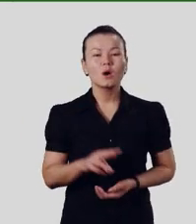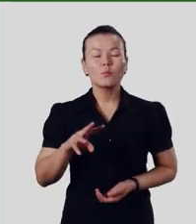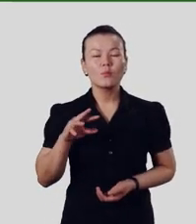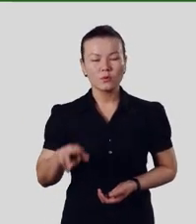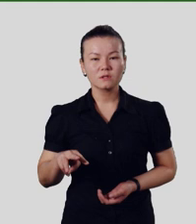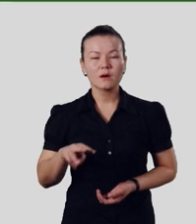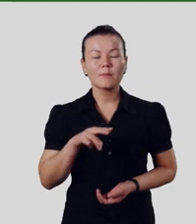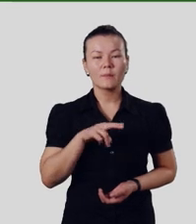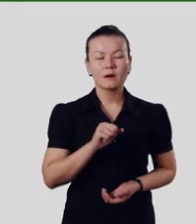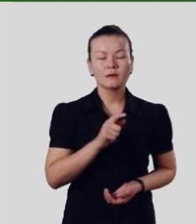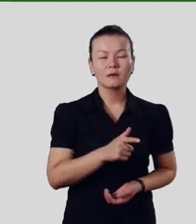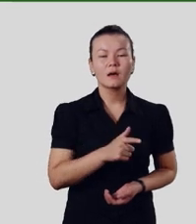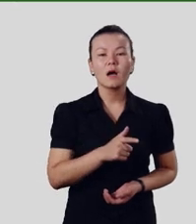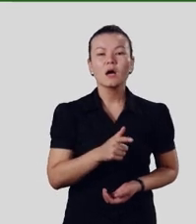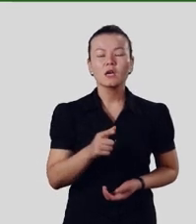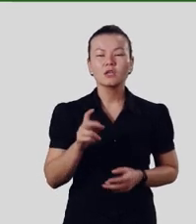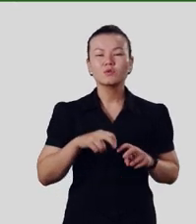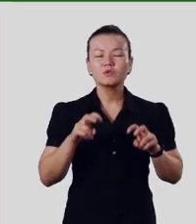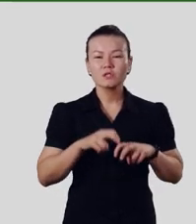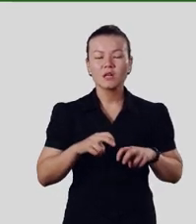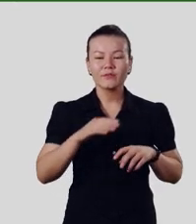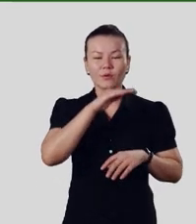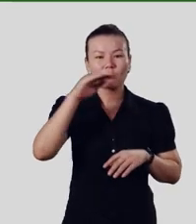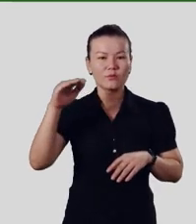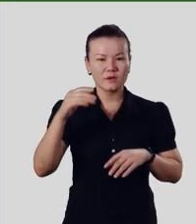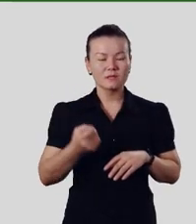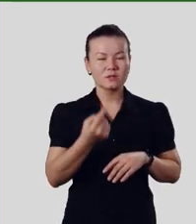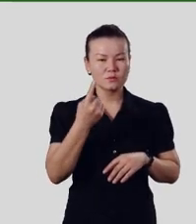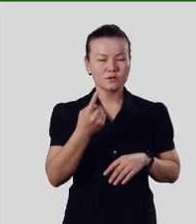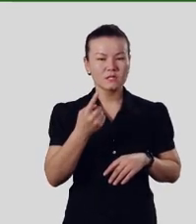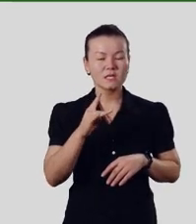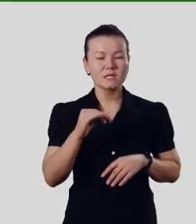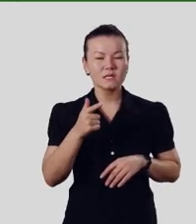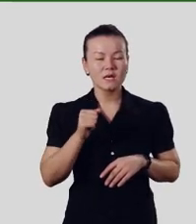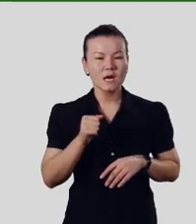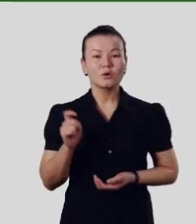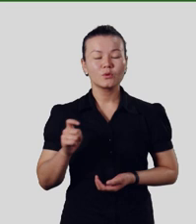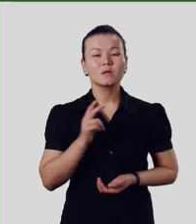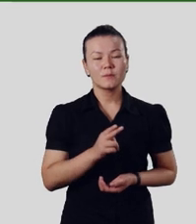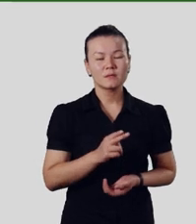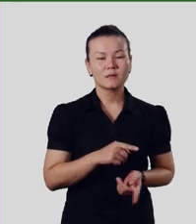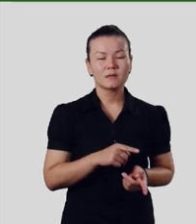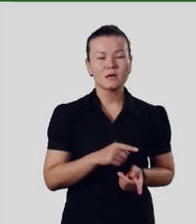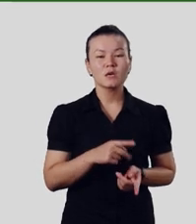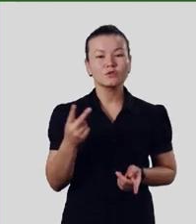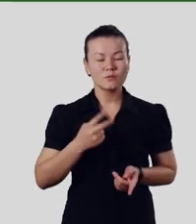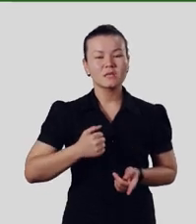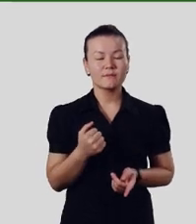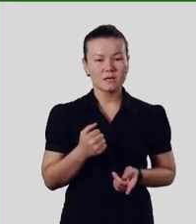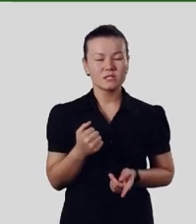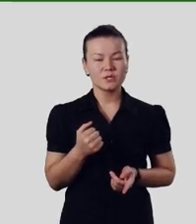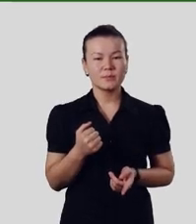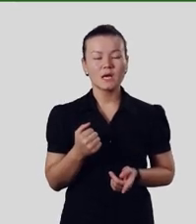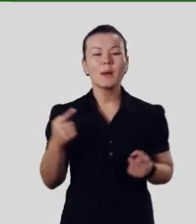Мунго Парк изучал верховье реки Нигер. Хью Клапертон с